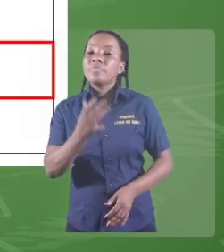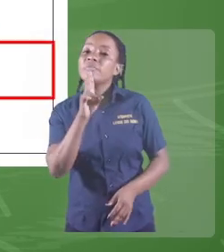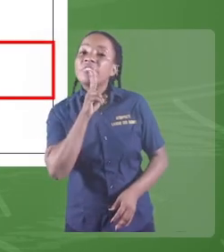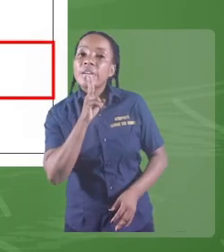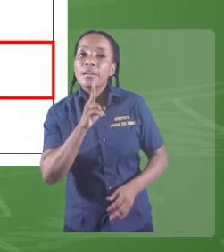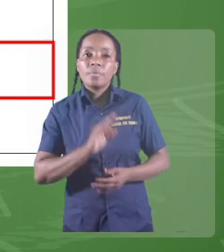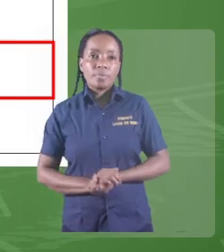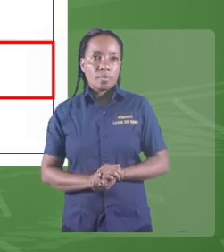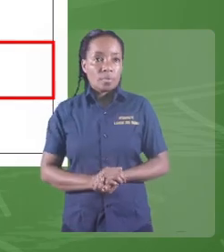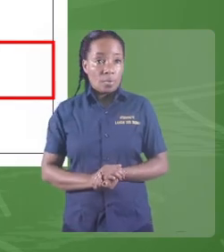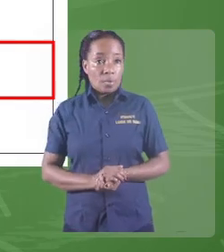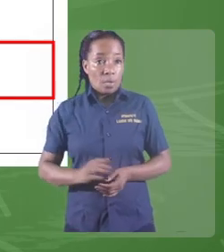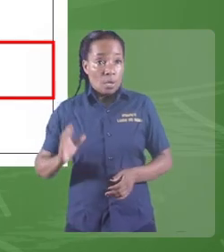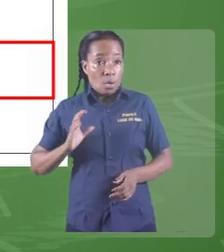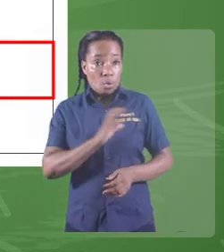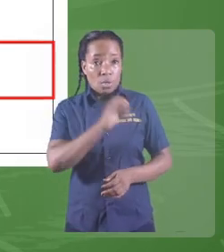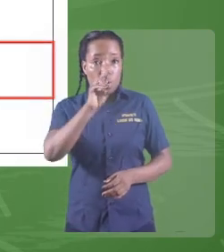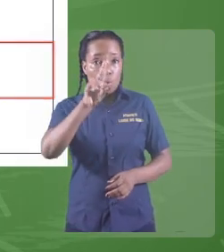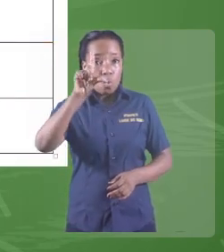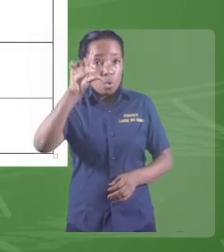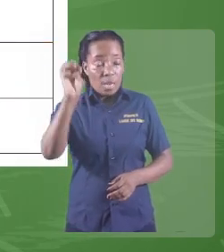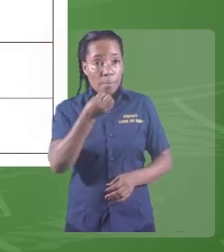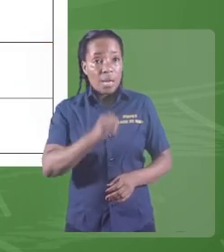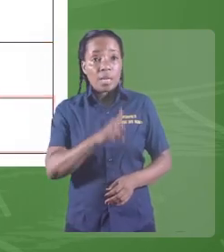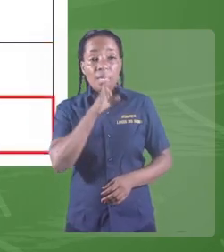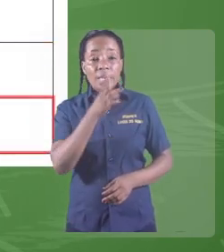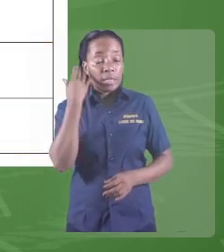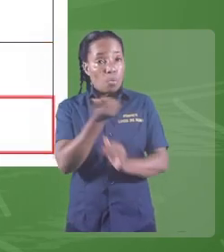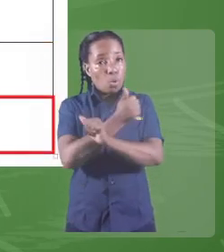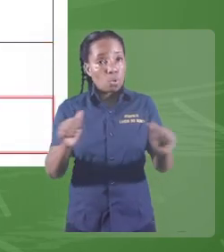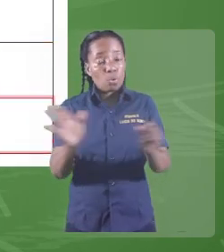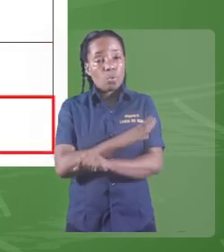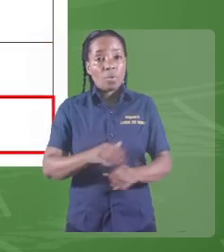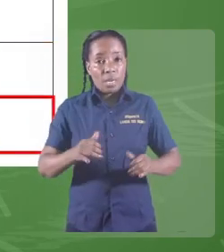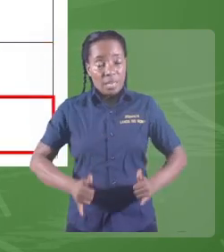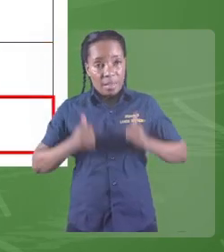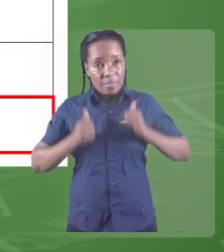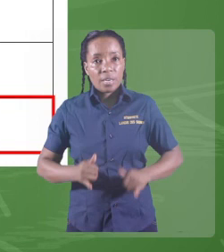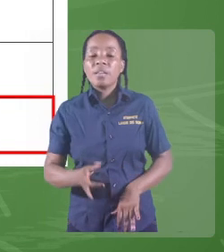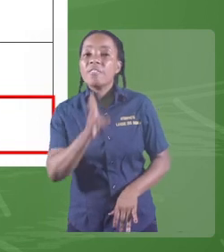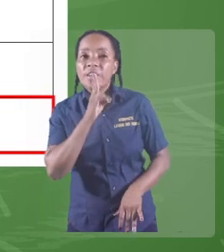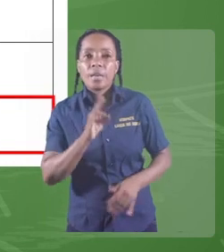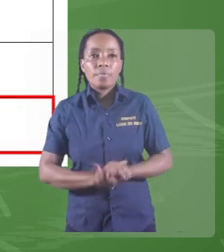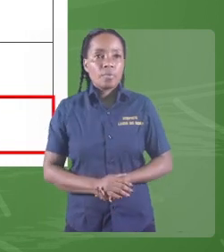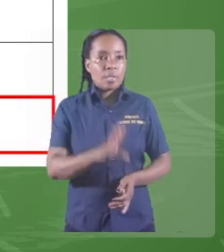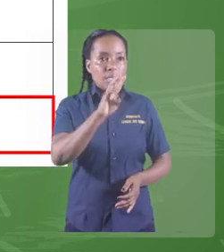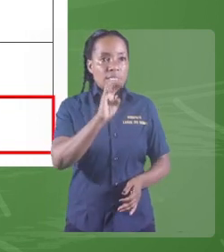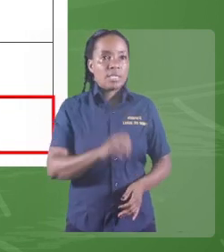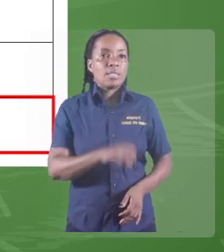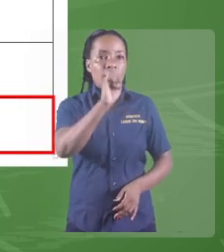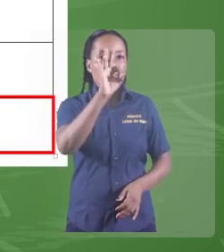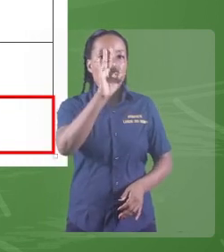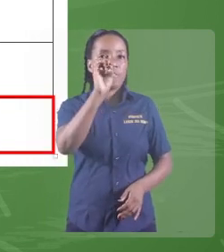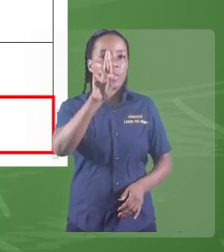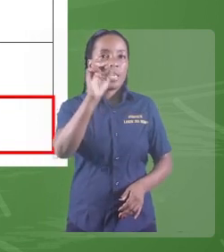pour l'autonomie totale de l'Algérie. Ça également, c'est vrai. Et 6, Ferhat Abbas prônait une Algérie